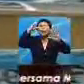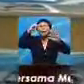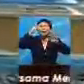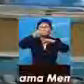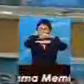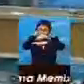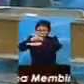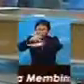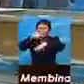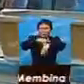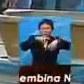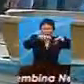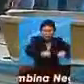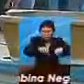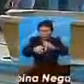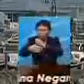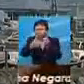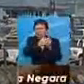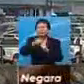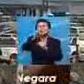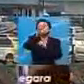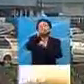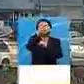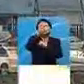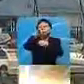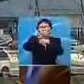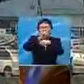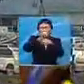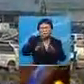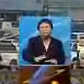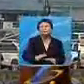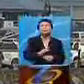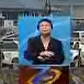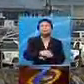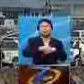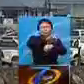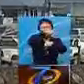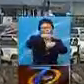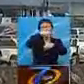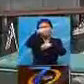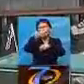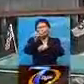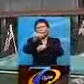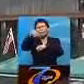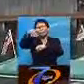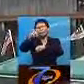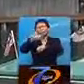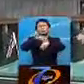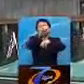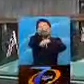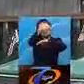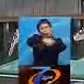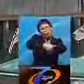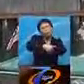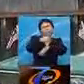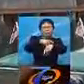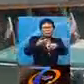menangkap ikan bersama-sama 13 lagi anak kapal di perairan Pulau pompom kira-kira 104 malam ketika kejadian